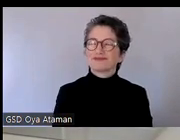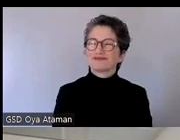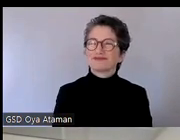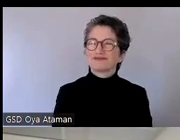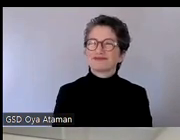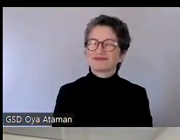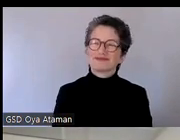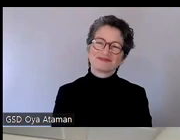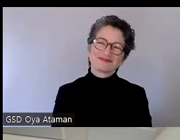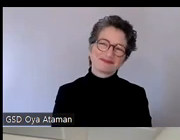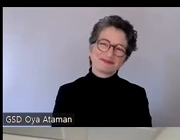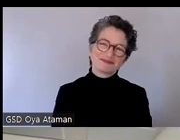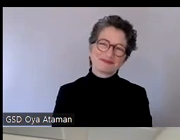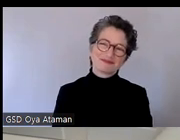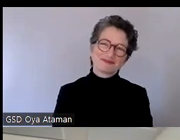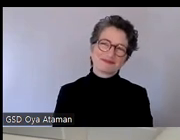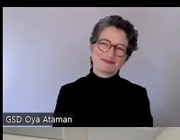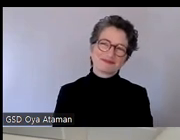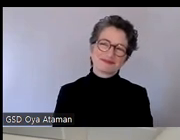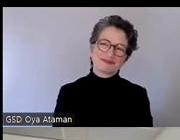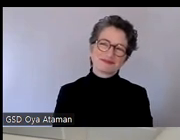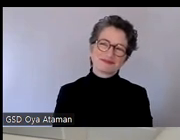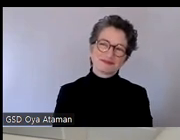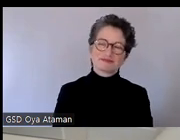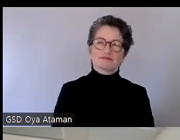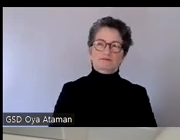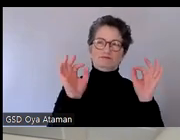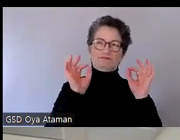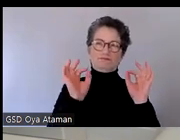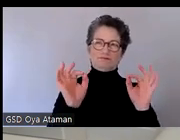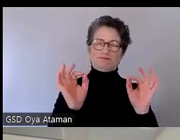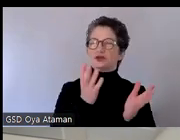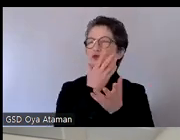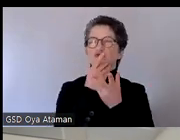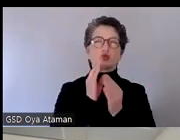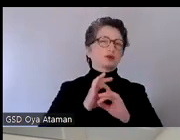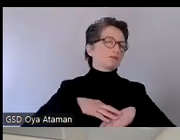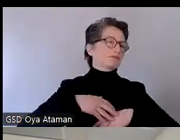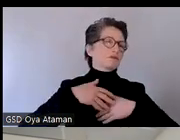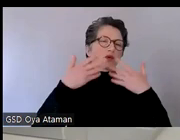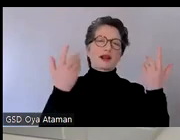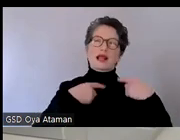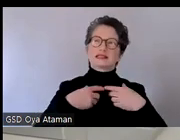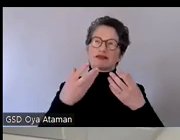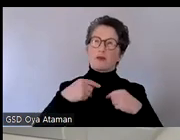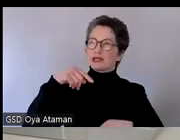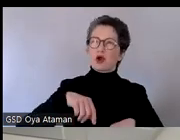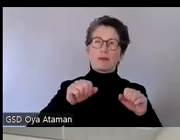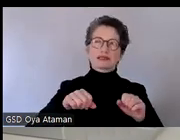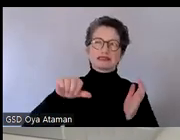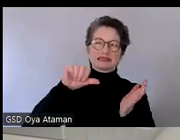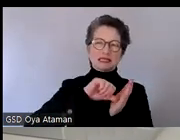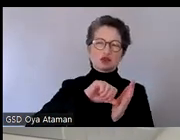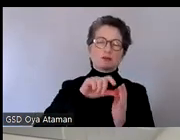Ja, wir sind am Aufnehmen. Wunderbar. Schönen guten Morgen. Herzlich willkommen im Kompetenzzentrum